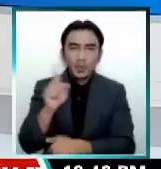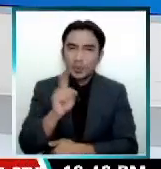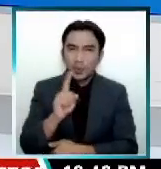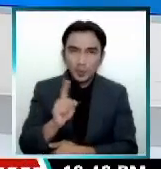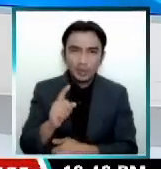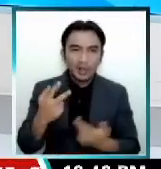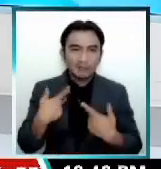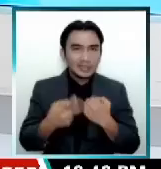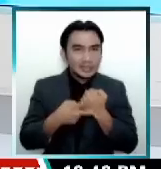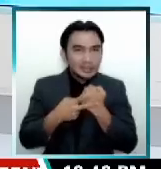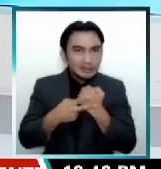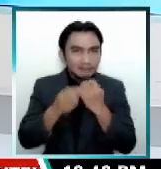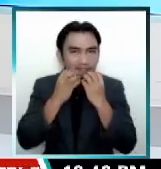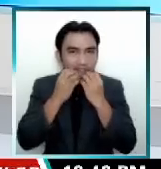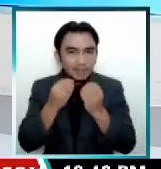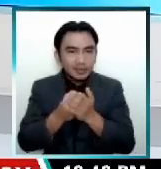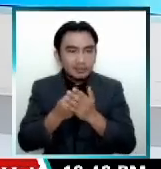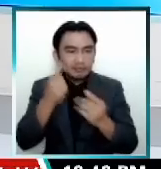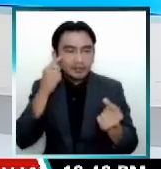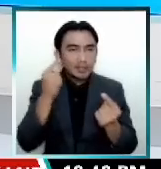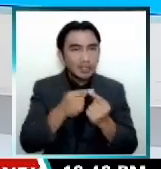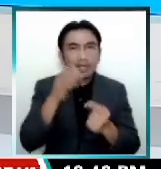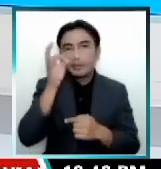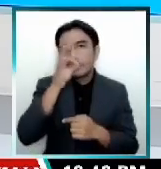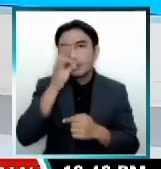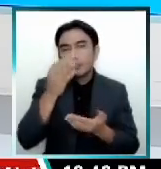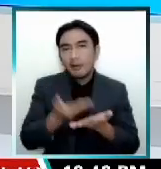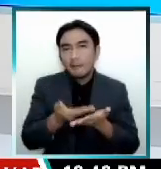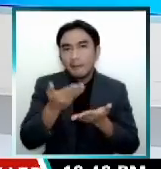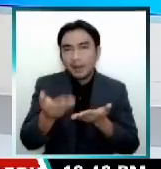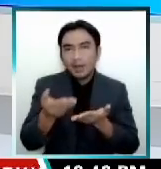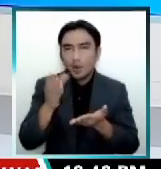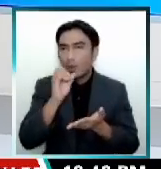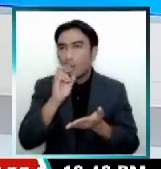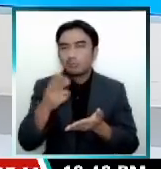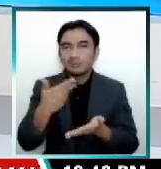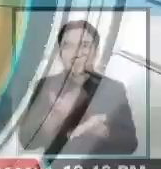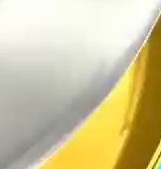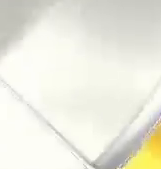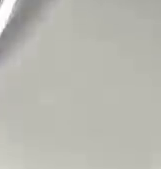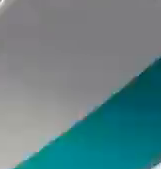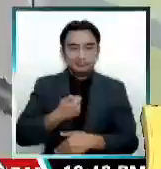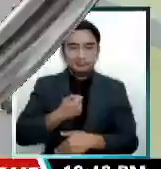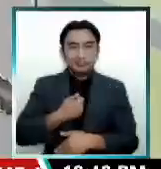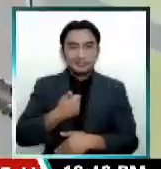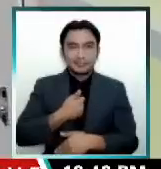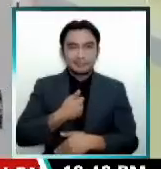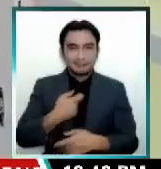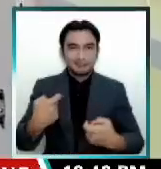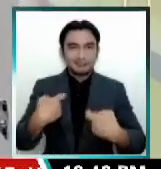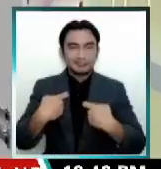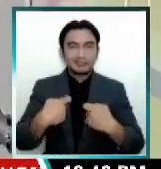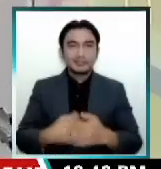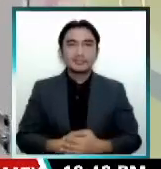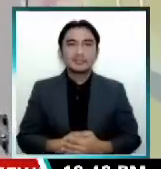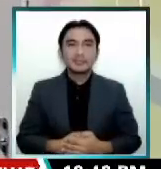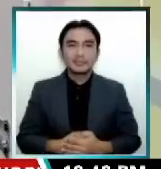at target bilhin ngayon ng mga Pinoy bilang regalo sa sarili? Alamin sa report ni Katrina Son.